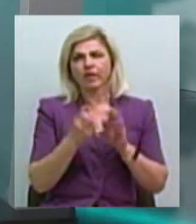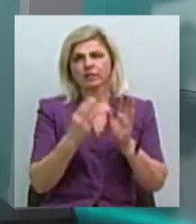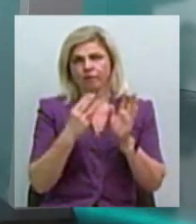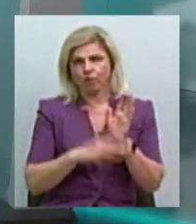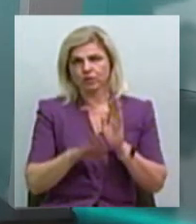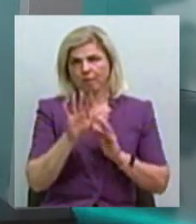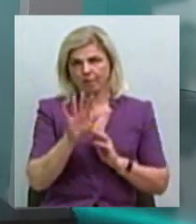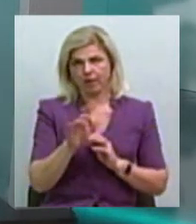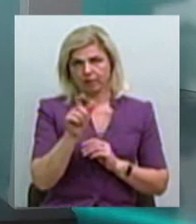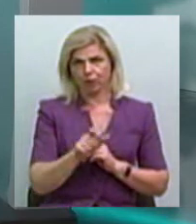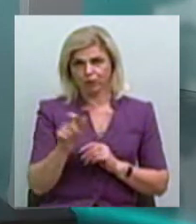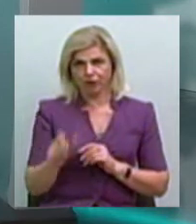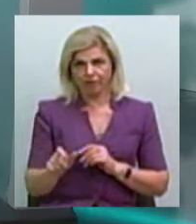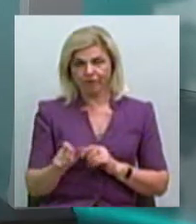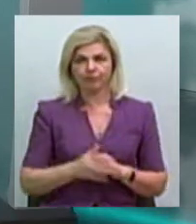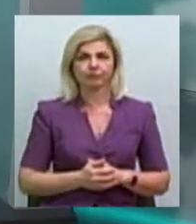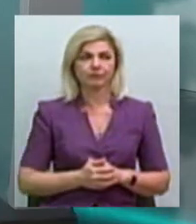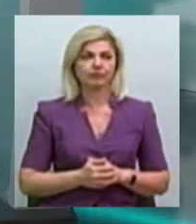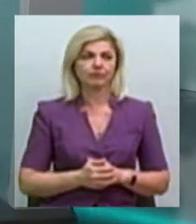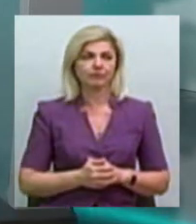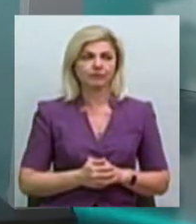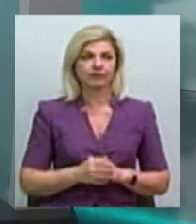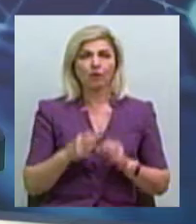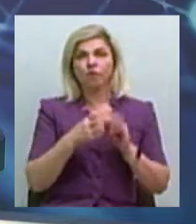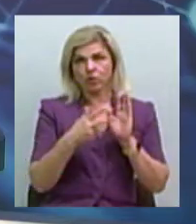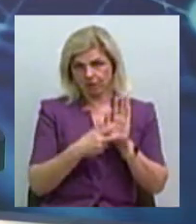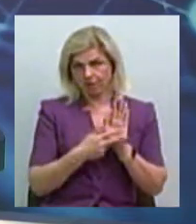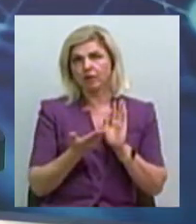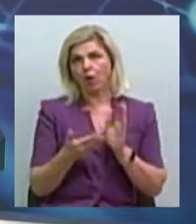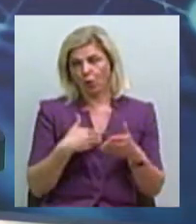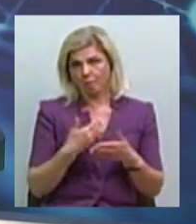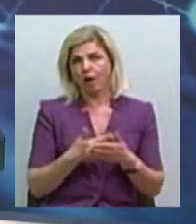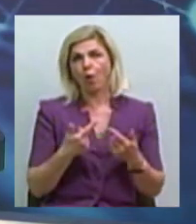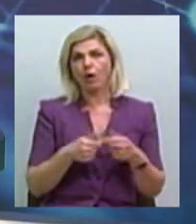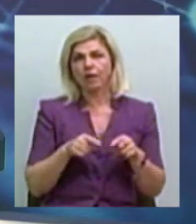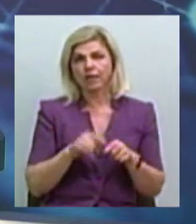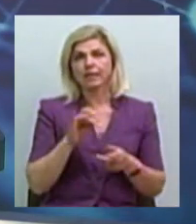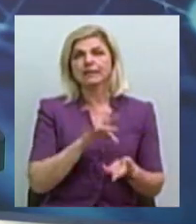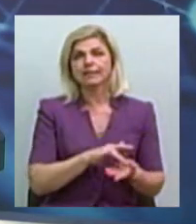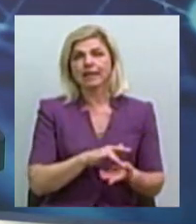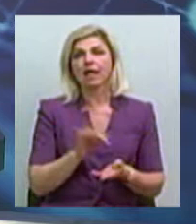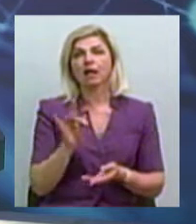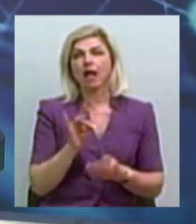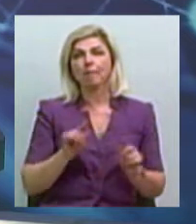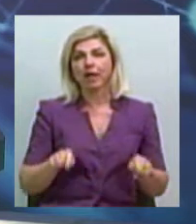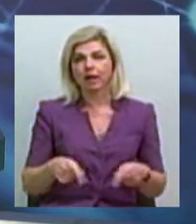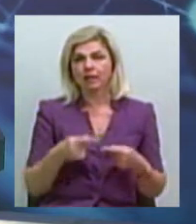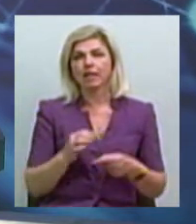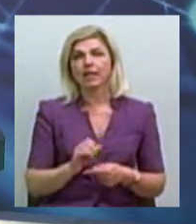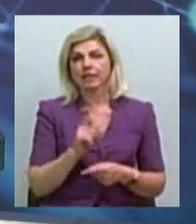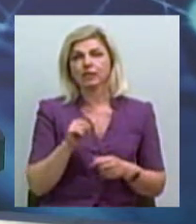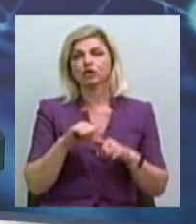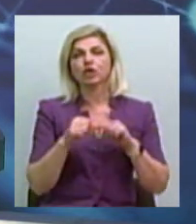5. Да? 285 человек со 18 громадських організацій і центрів реабілітації з 16